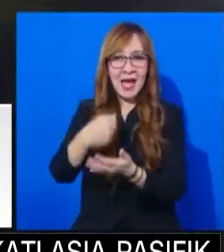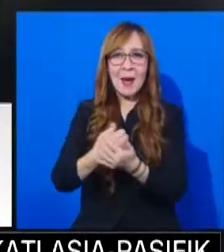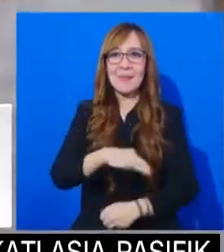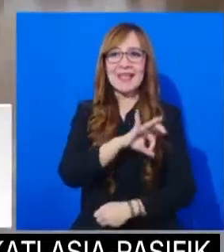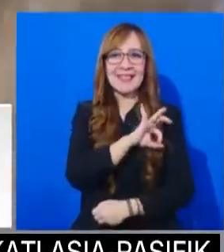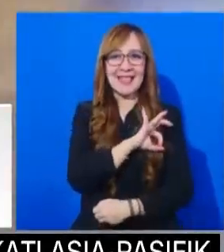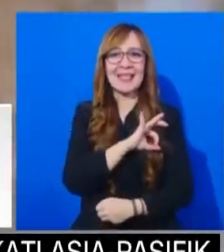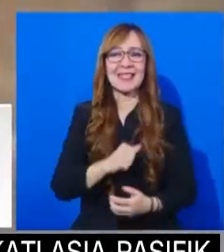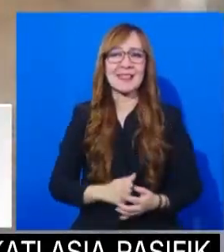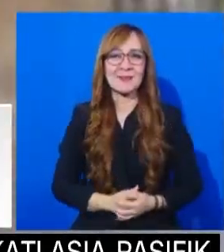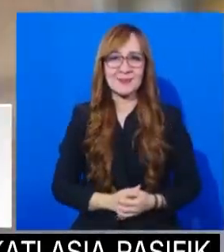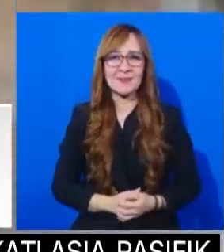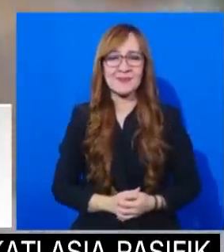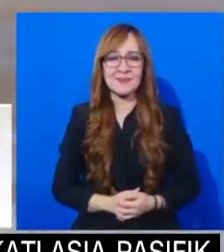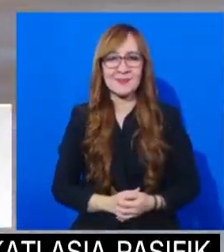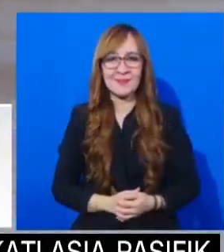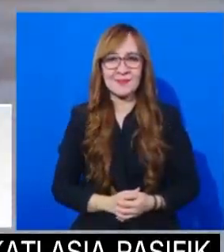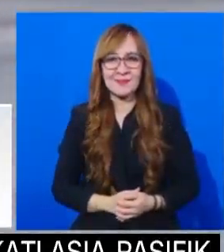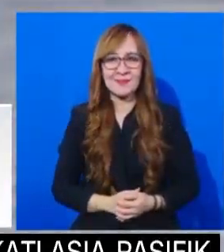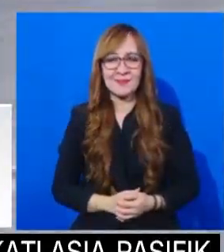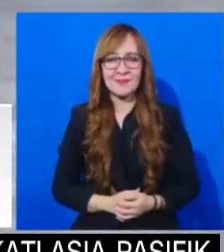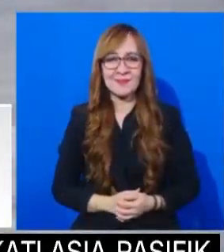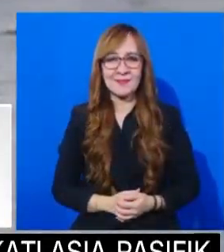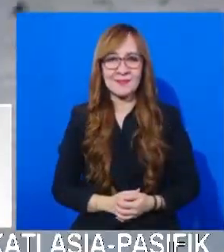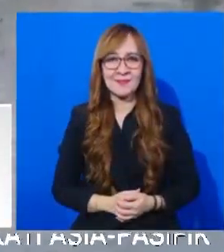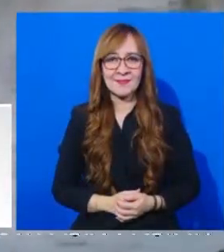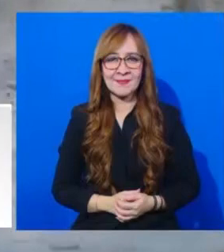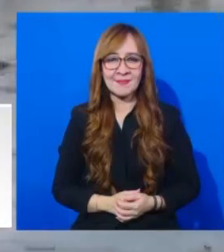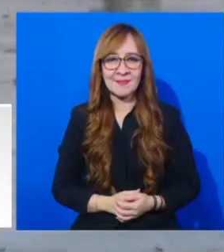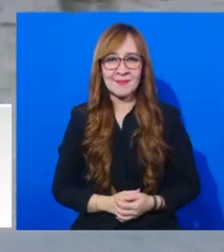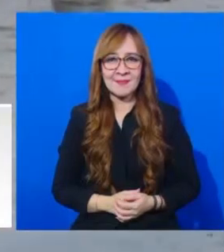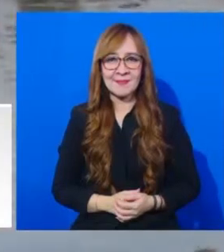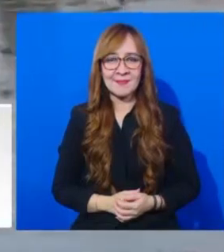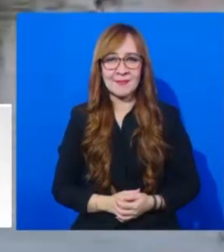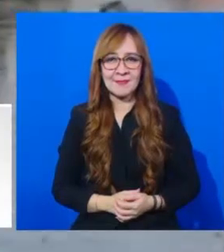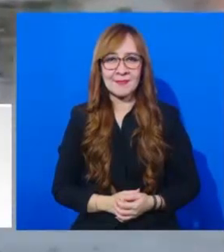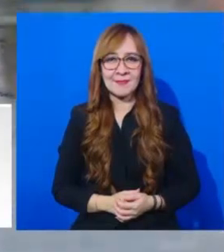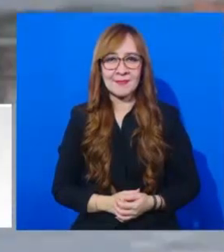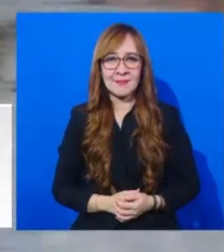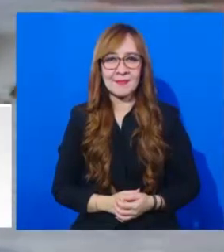Brujul. Tim Liputan, CNN Indonesia.